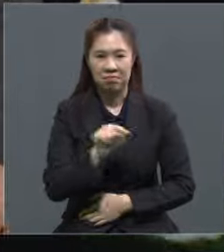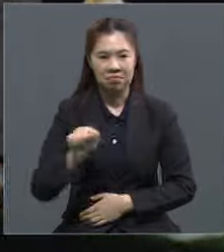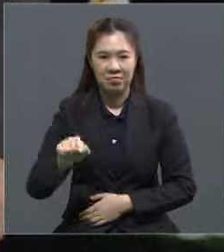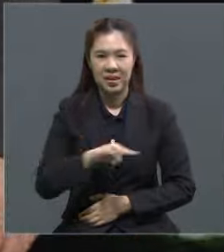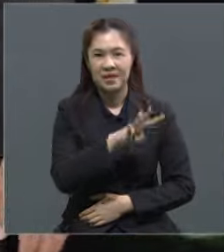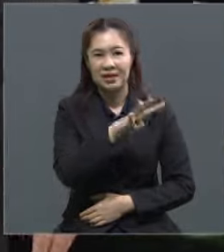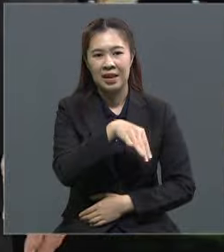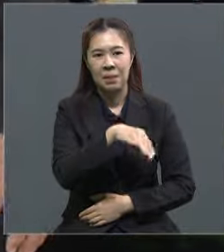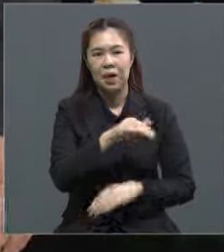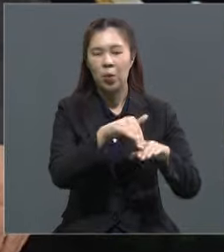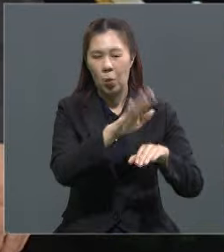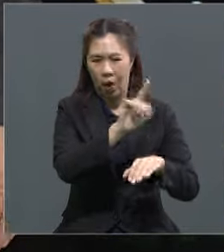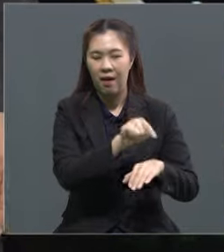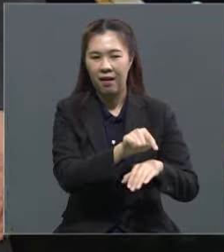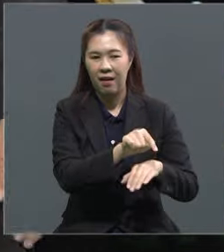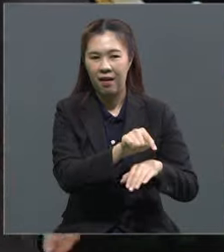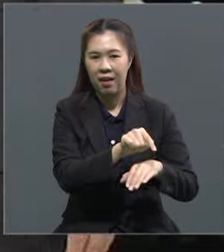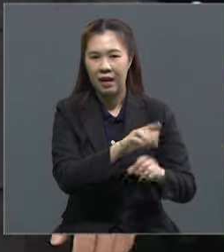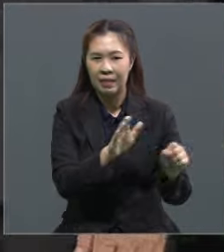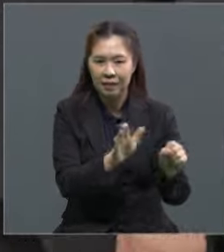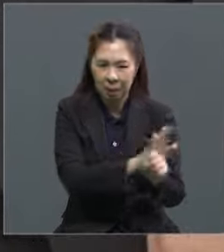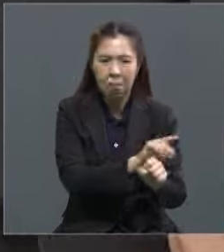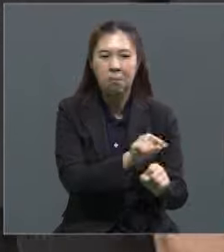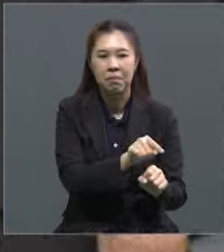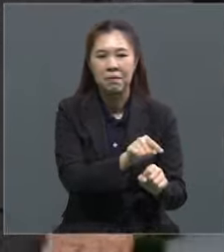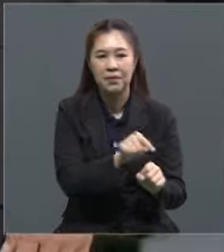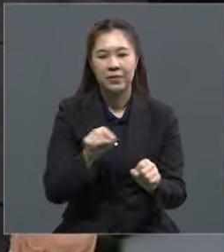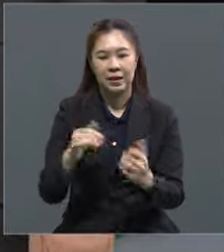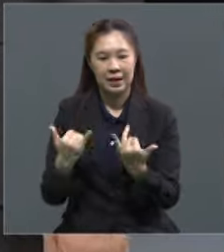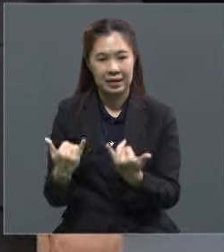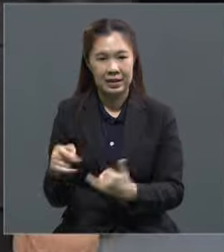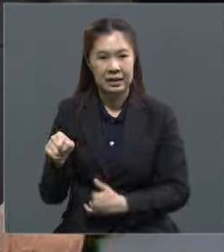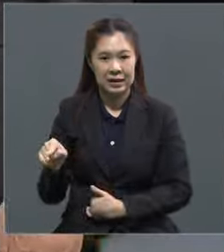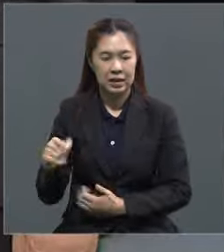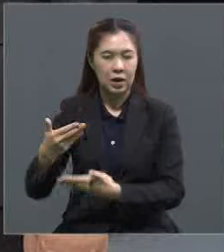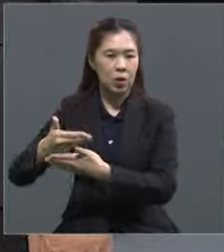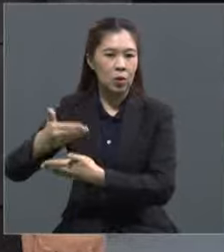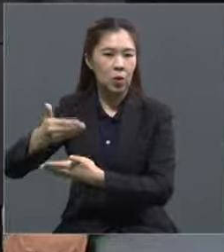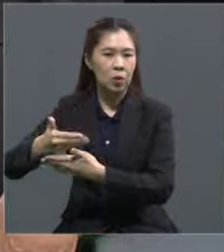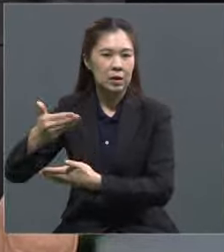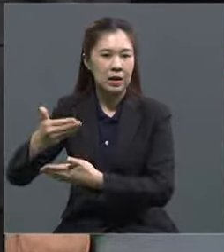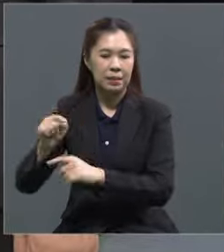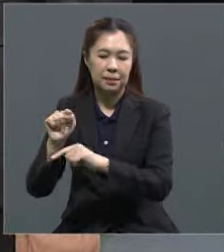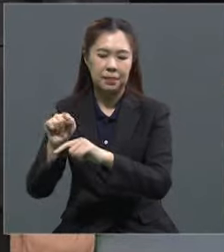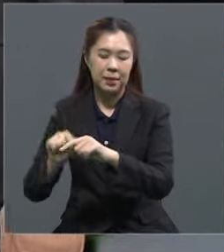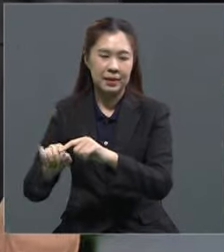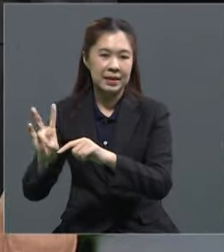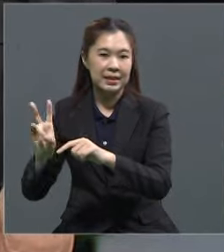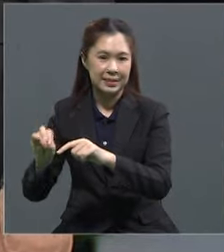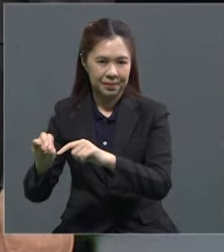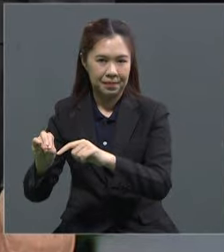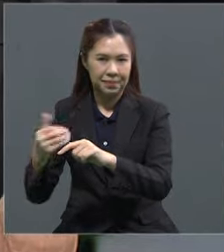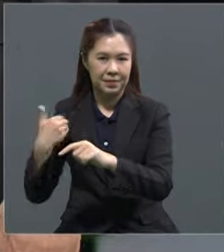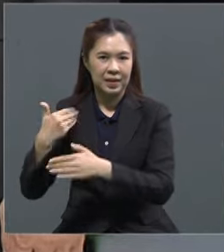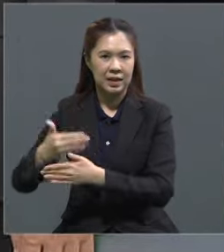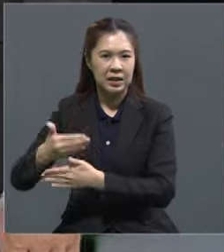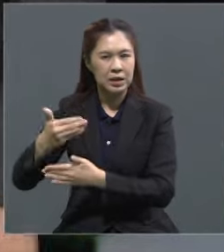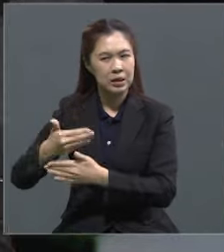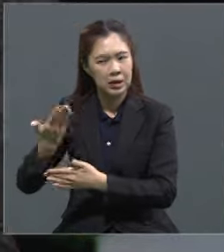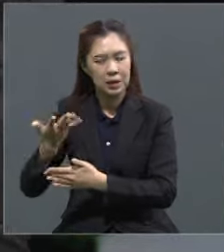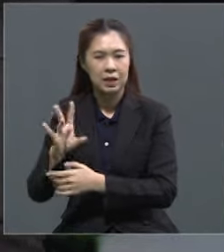4,000กว่านี่ก็คือหมายความว่าเต็มเกือบทุกเขื่อนตอนนี้เนี่ยเขื่อนสิริกิติ์อยู่ที่ประมาณ 70%เขื่อนภูมิพลอยู่ประมาณ 4